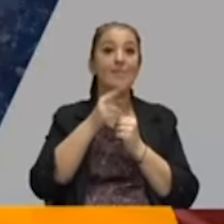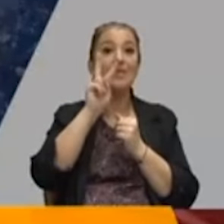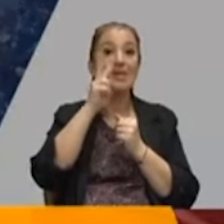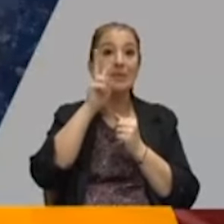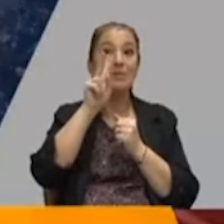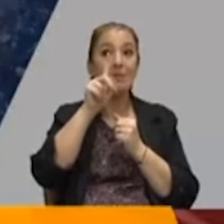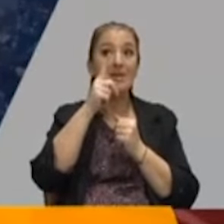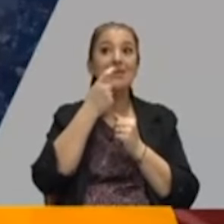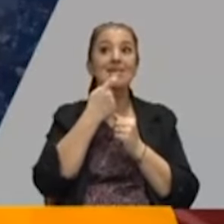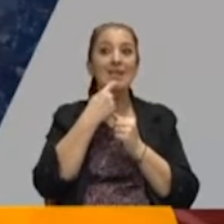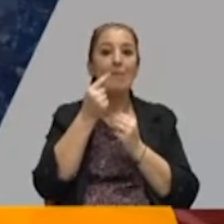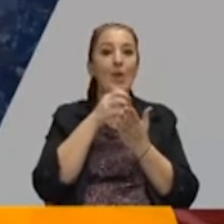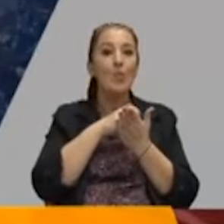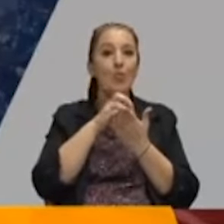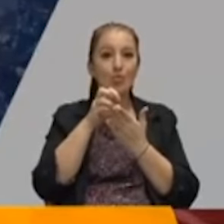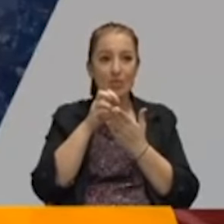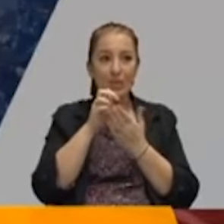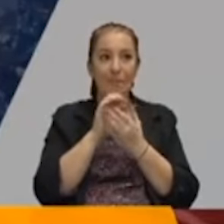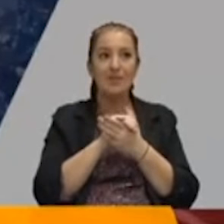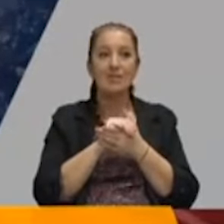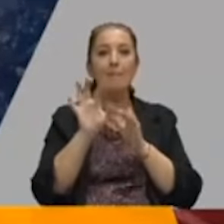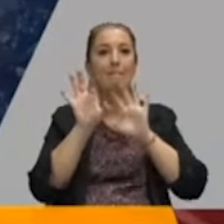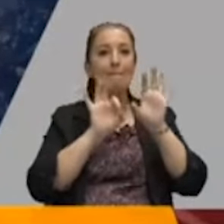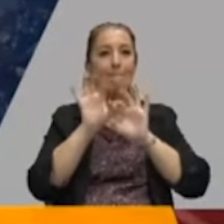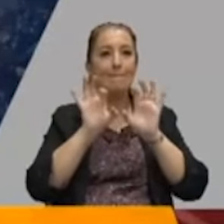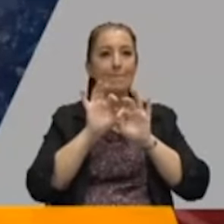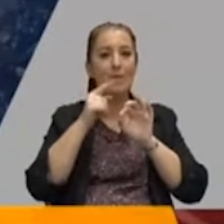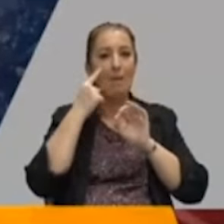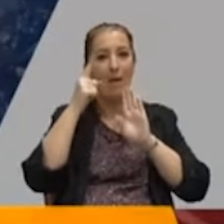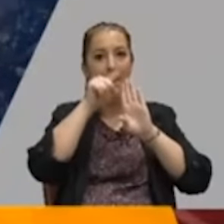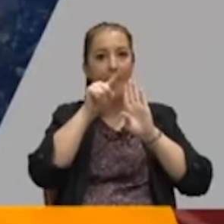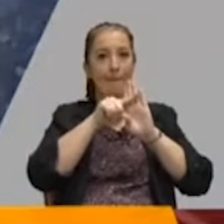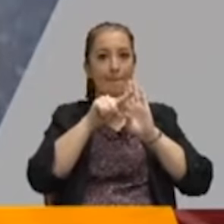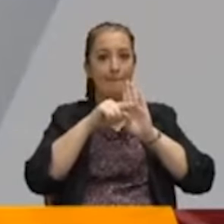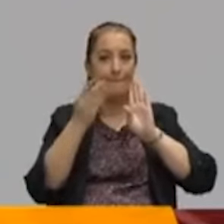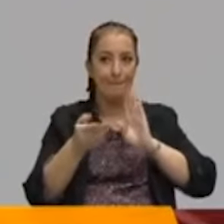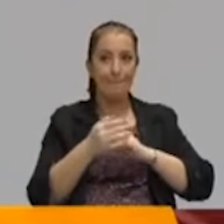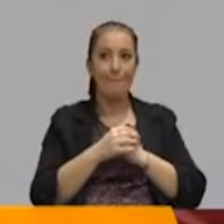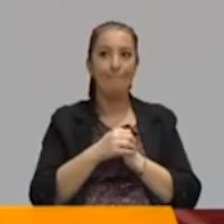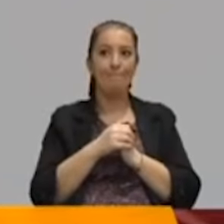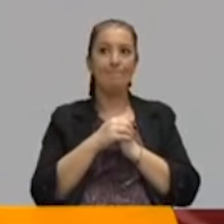2021 yılı bütçemiz özetle şu kalemlerden oluşmaktadır.